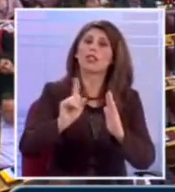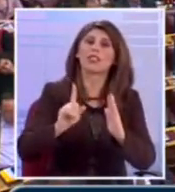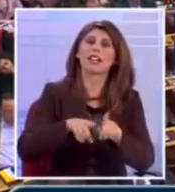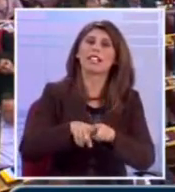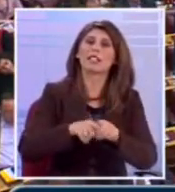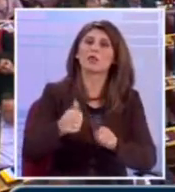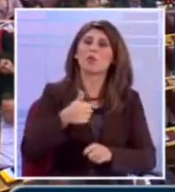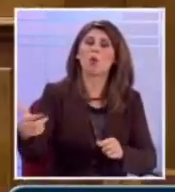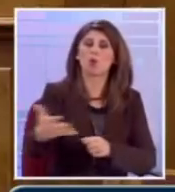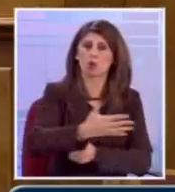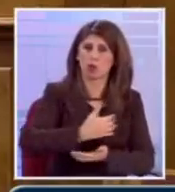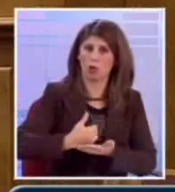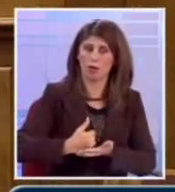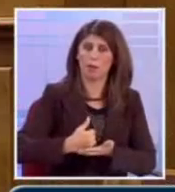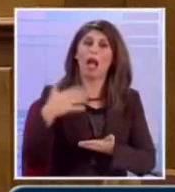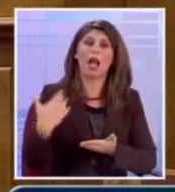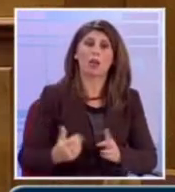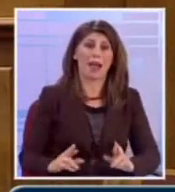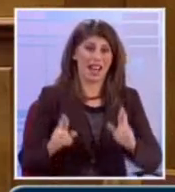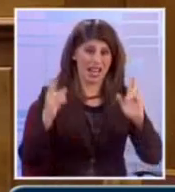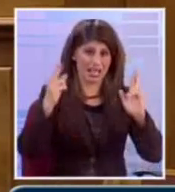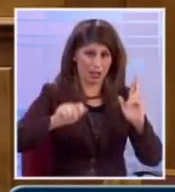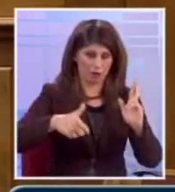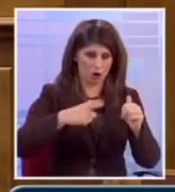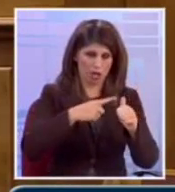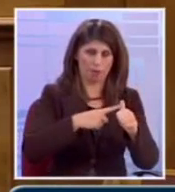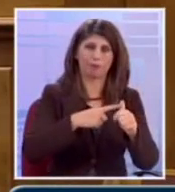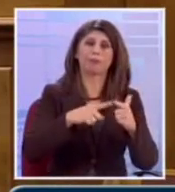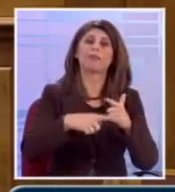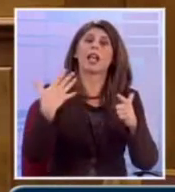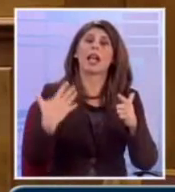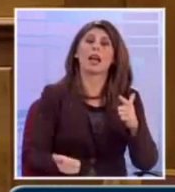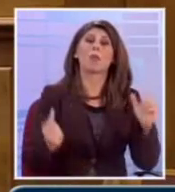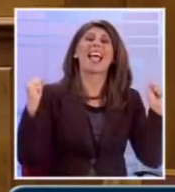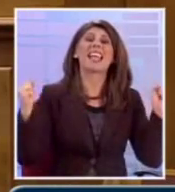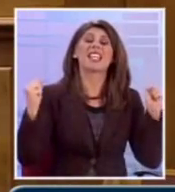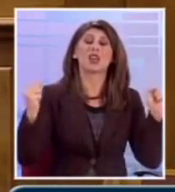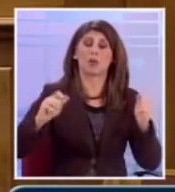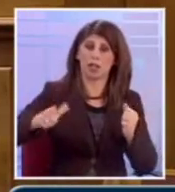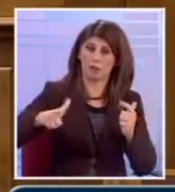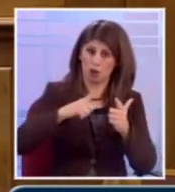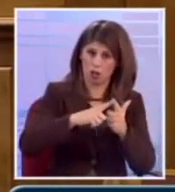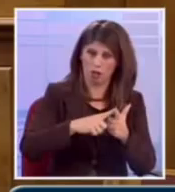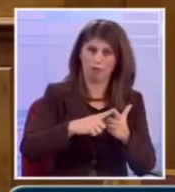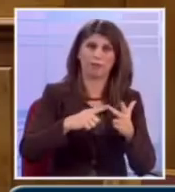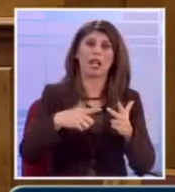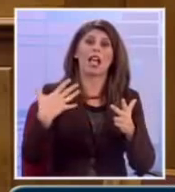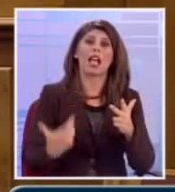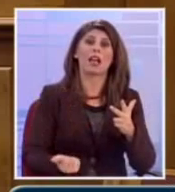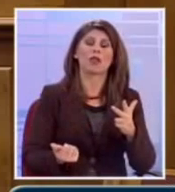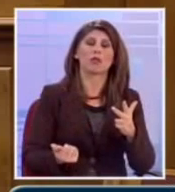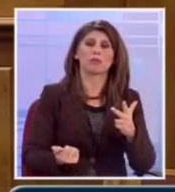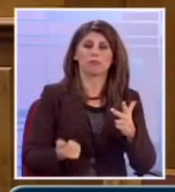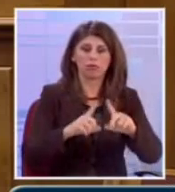εισόδημα. Έχουμε ενεργειακή φτώχεια, έχουμε υγειονομική φτώχια, έχουμε τη